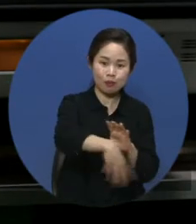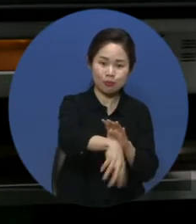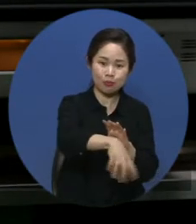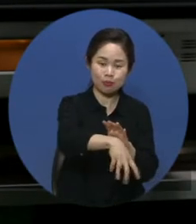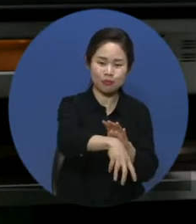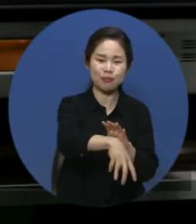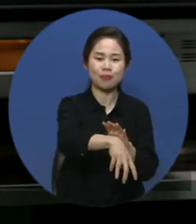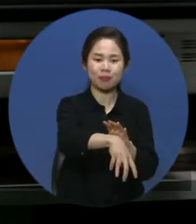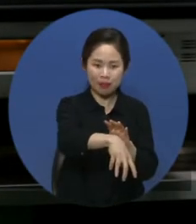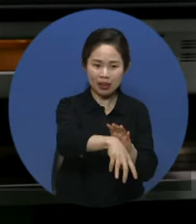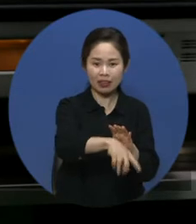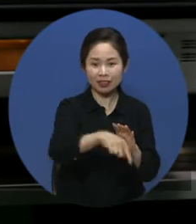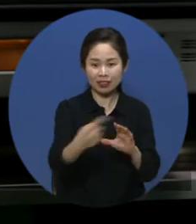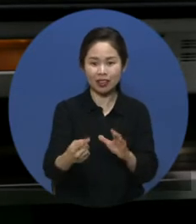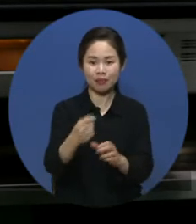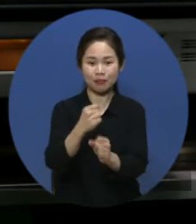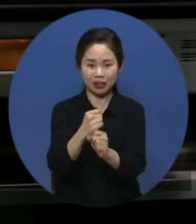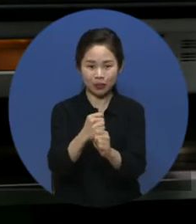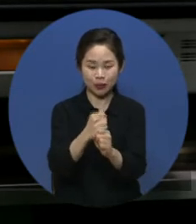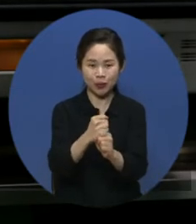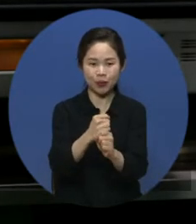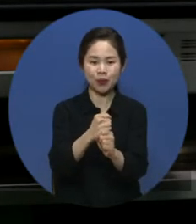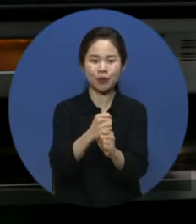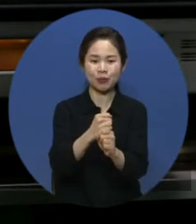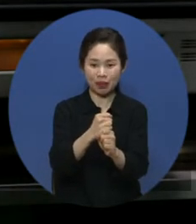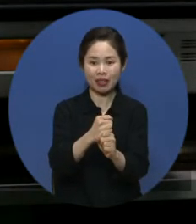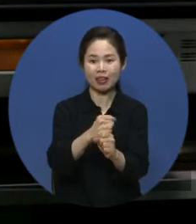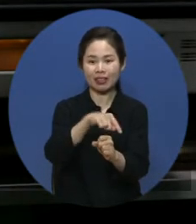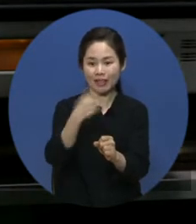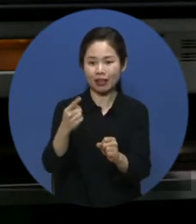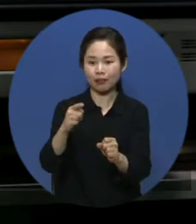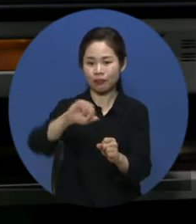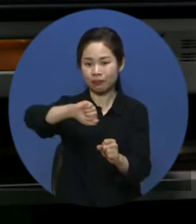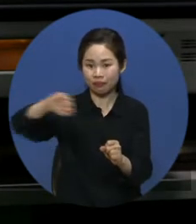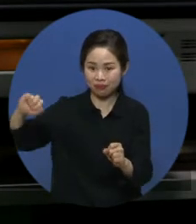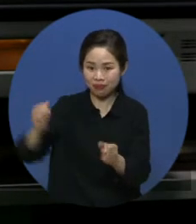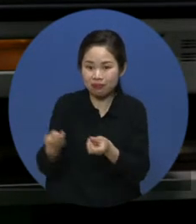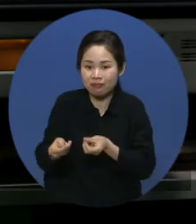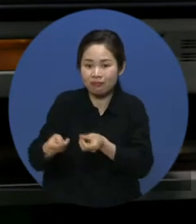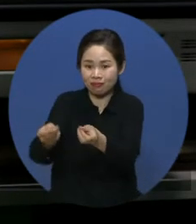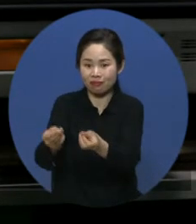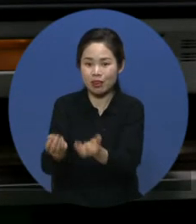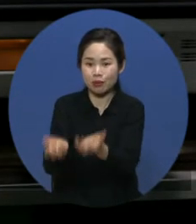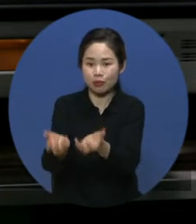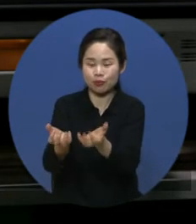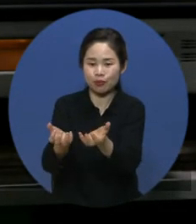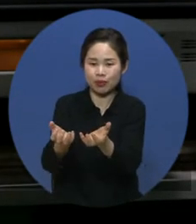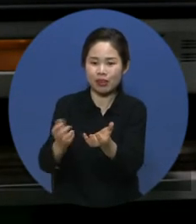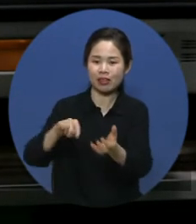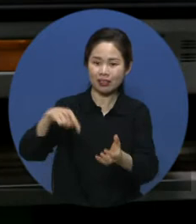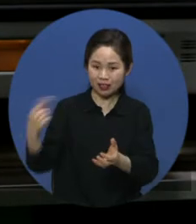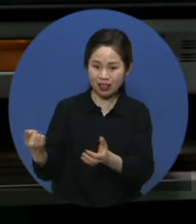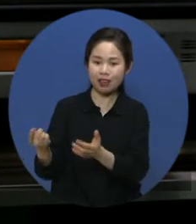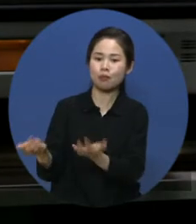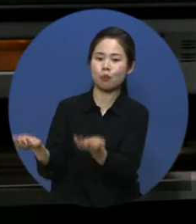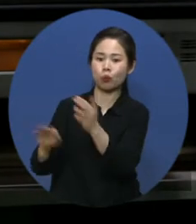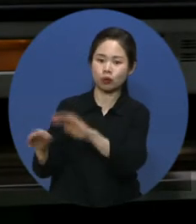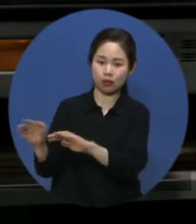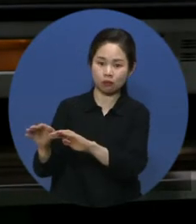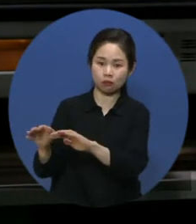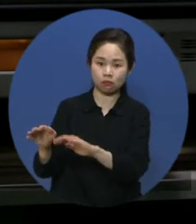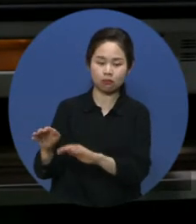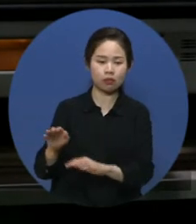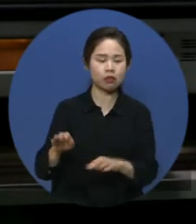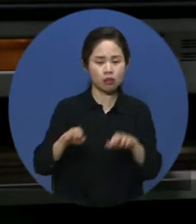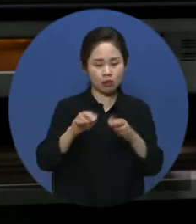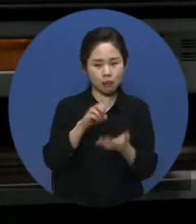나면 생산하는 과정, 생산을 하고 나면 굽기 과정, 구운 후에 포장하는 과정까지 모든 업무에 다 배치되어